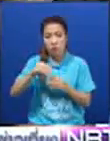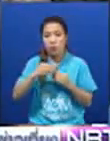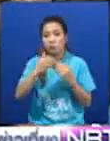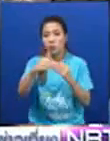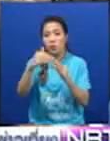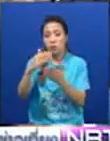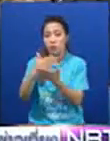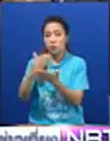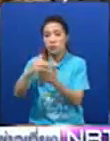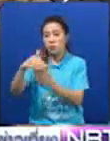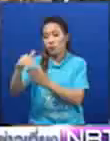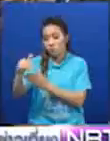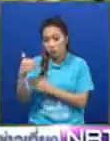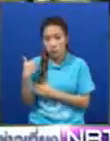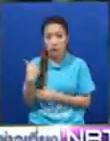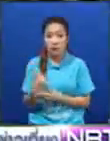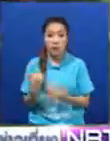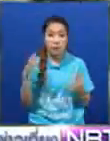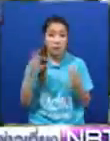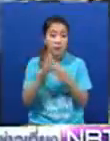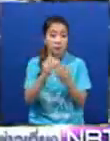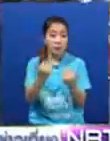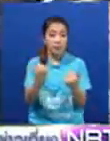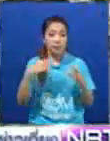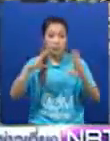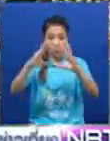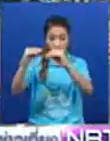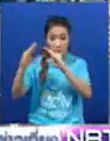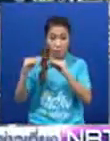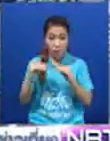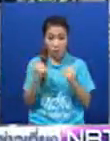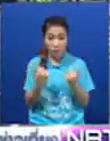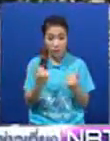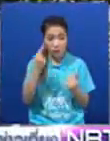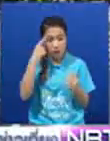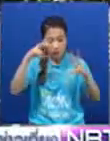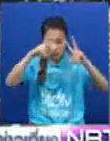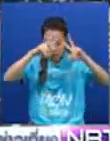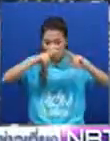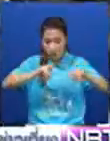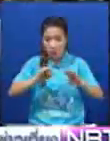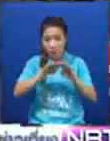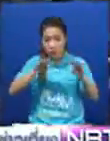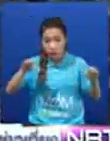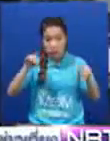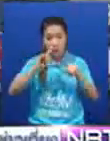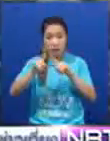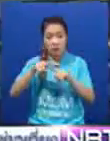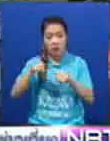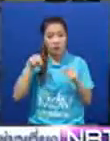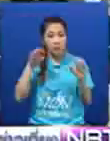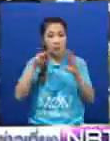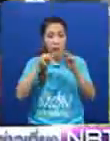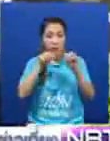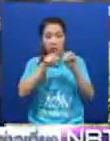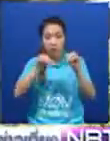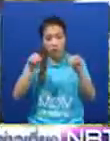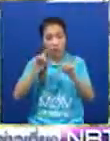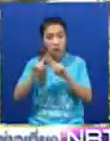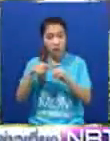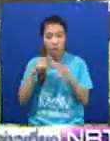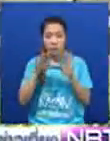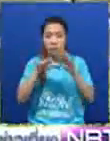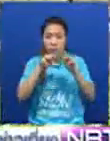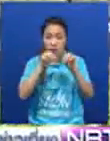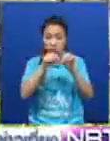ครับ นอกจากนี้ที่ประชุมยังจะมีการพิจารณามาตรการกระตุ้นเศรษฐกิจ6มาตรการนะคะซึ่งประกอบไปด้ว